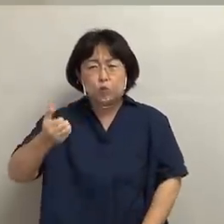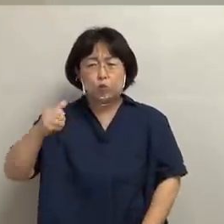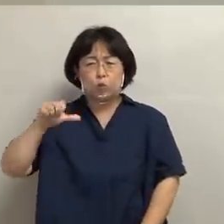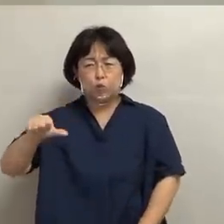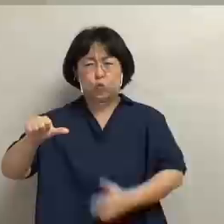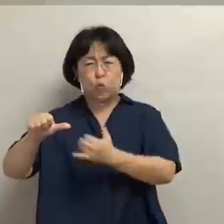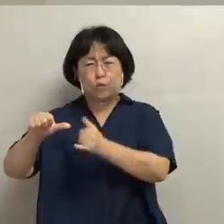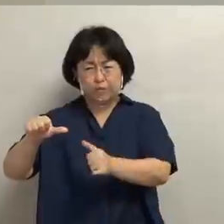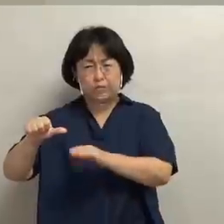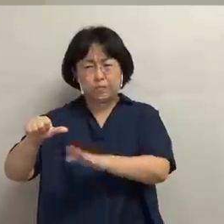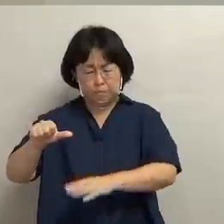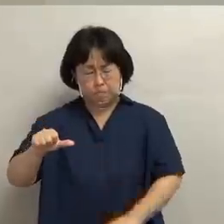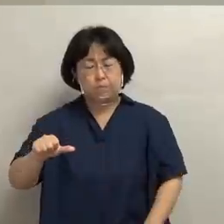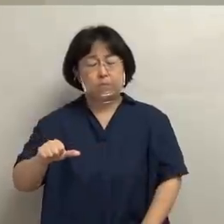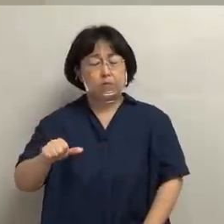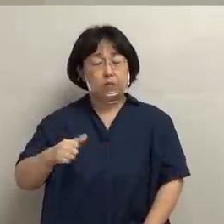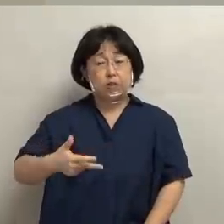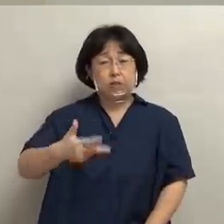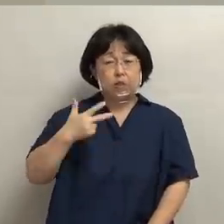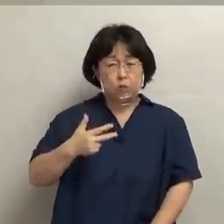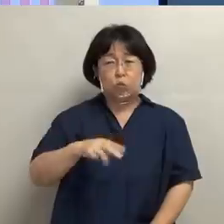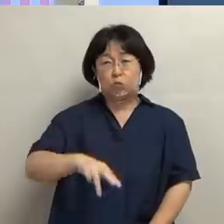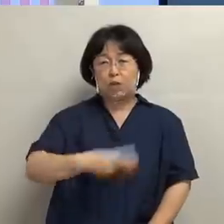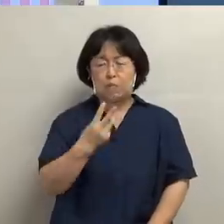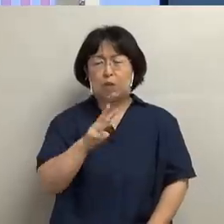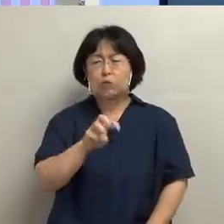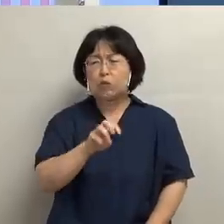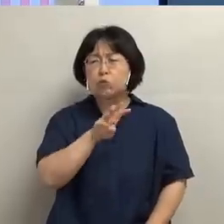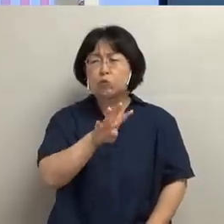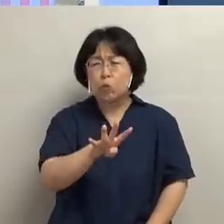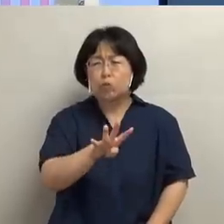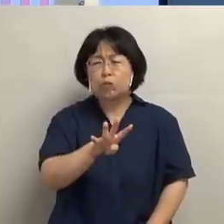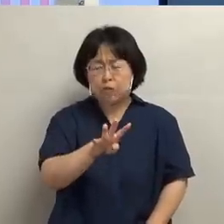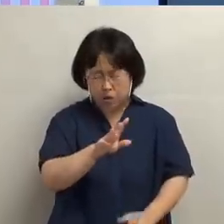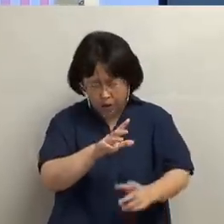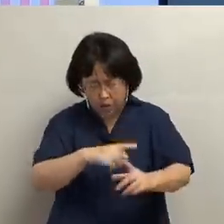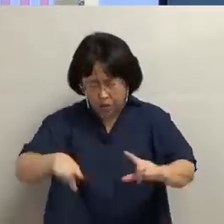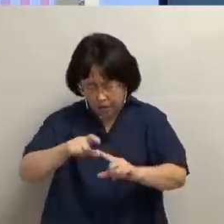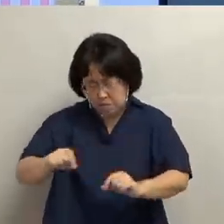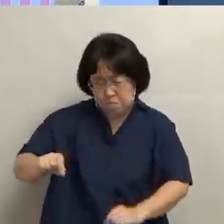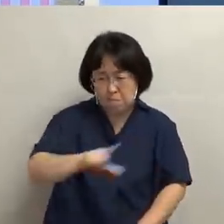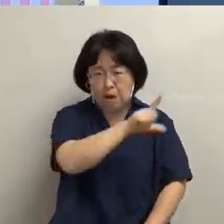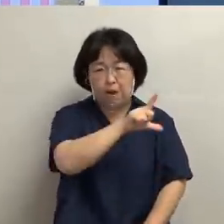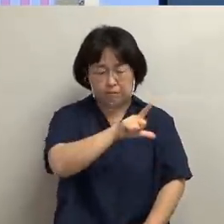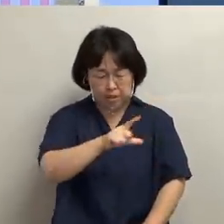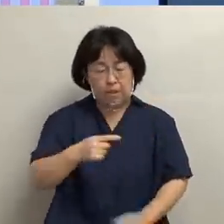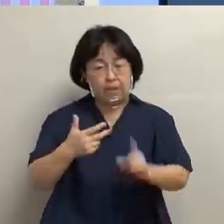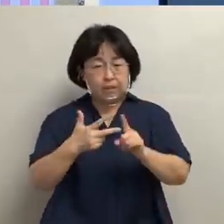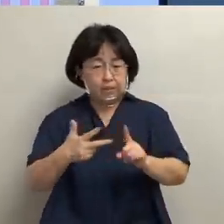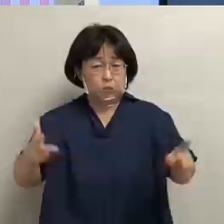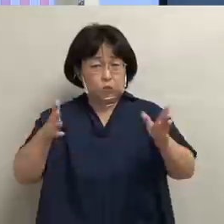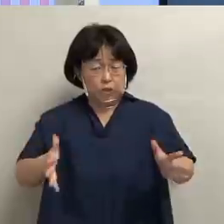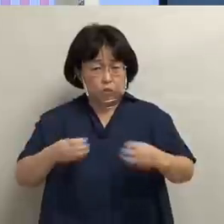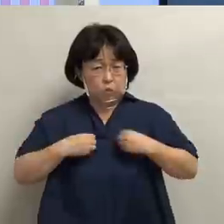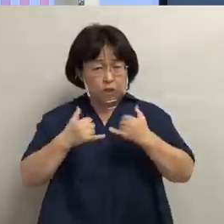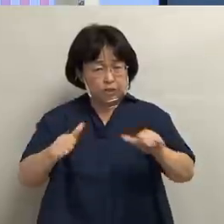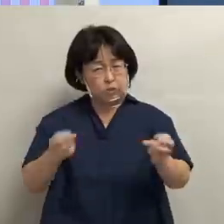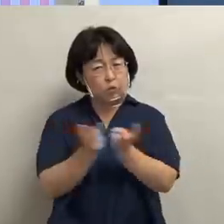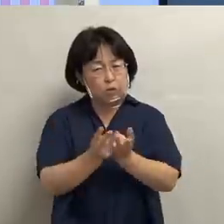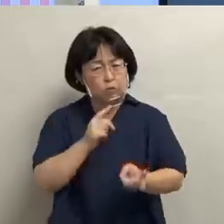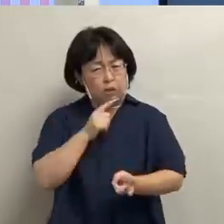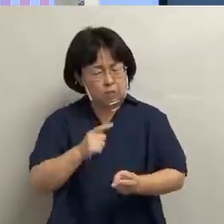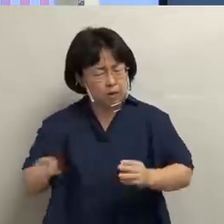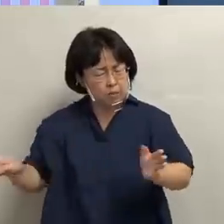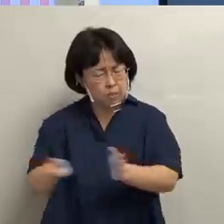人ということになりました編集の334人からさらに増加し週間の会あかん洗車するとしては過去最多